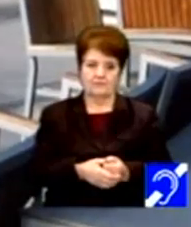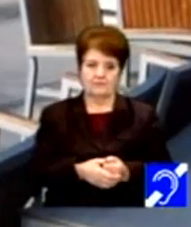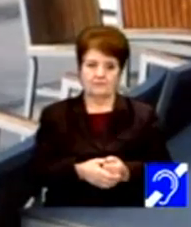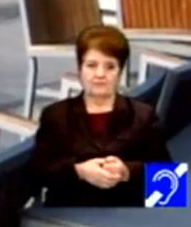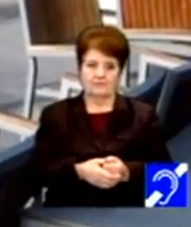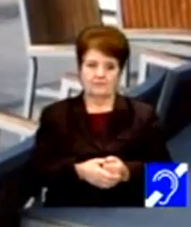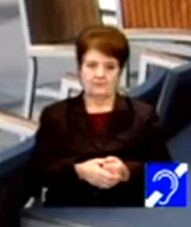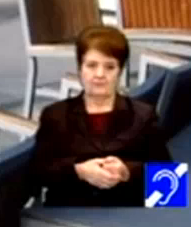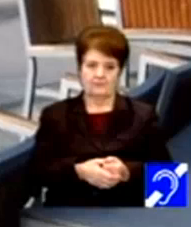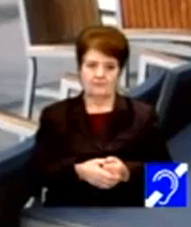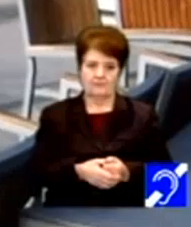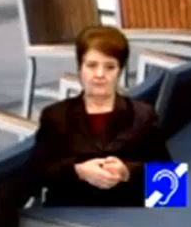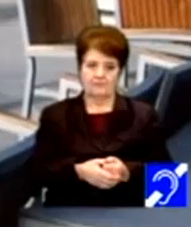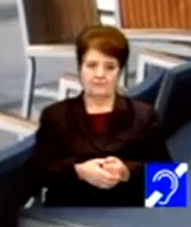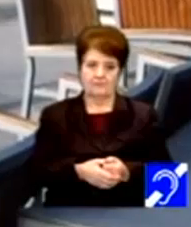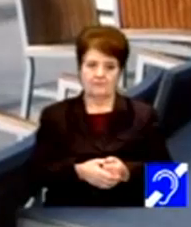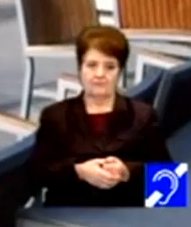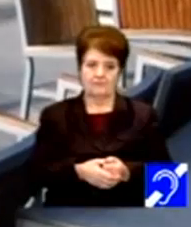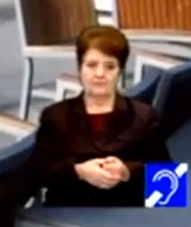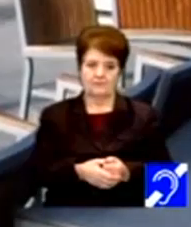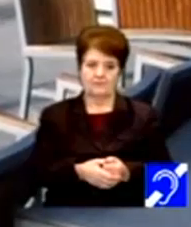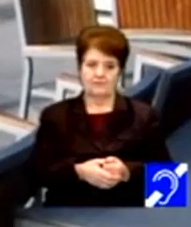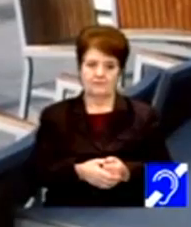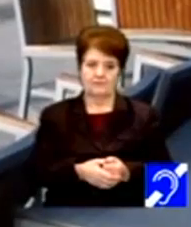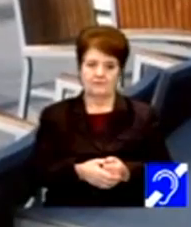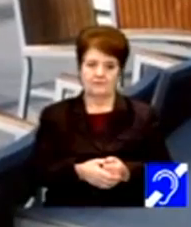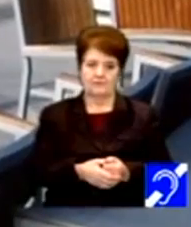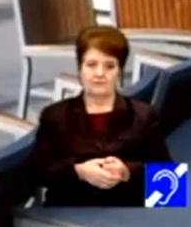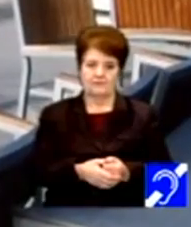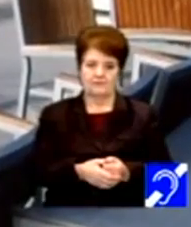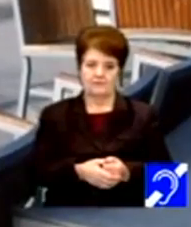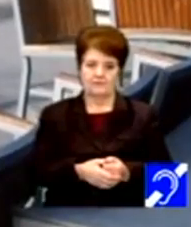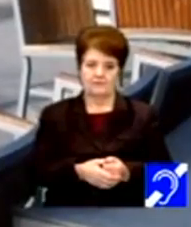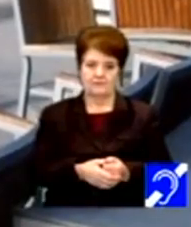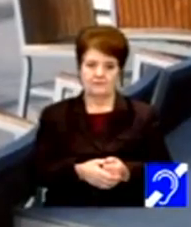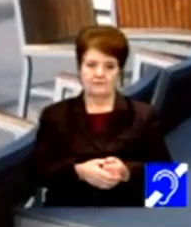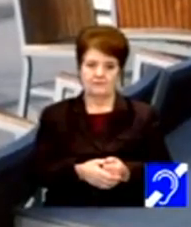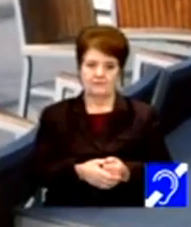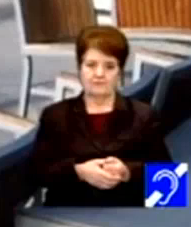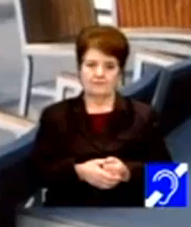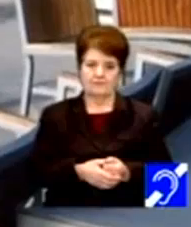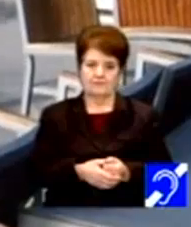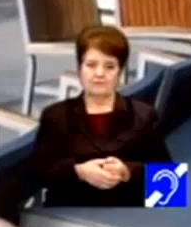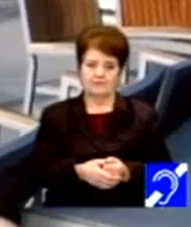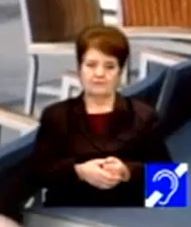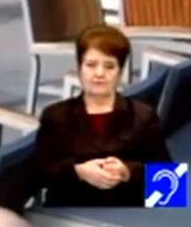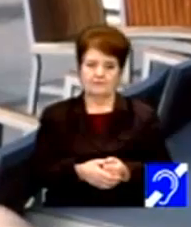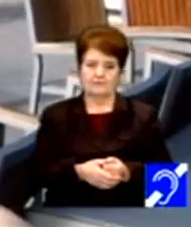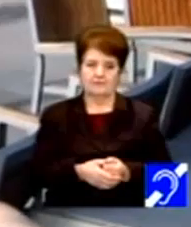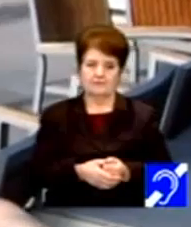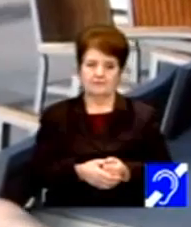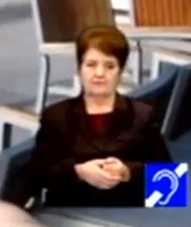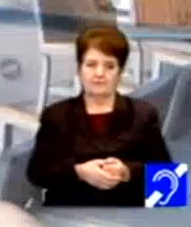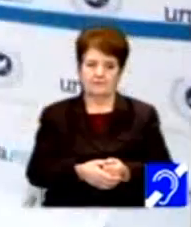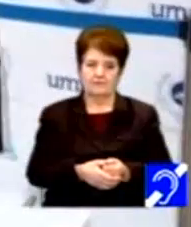mundo, siempre cuando tengan una conexión de internet. Entonces eligen sitios muy agradables, y Málaga precisamente es un sitio